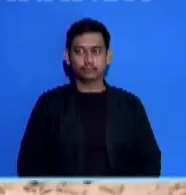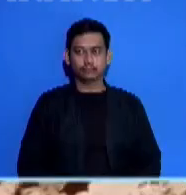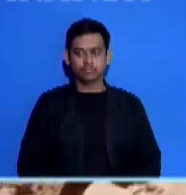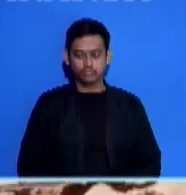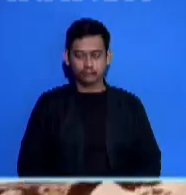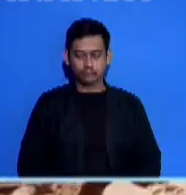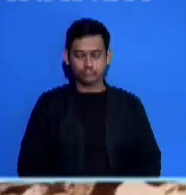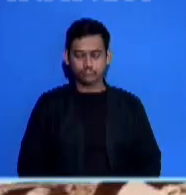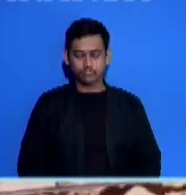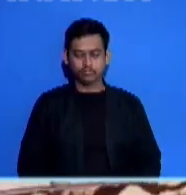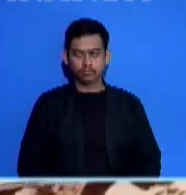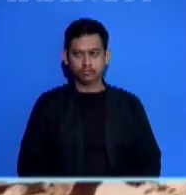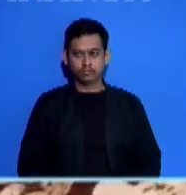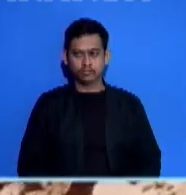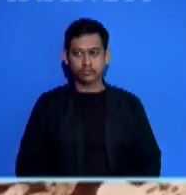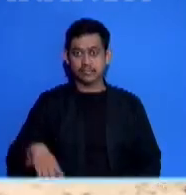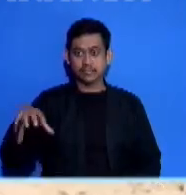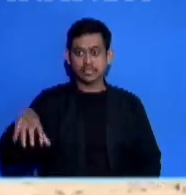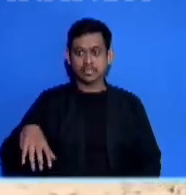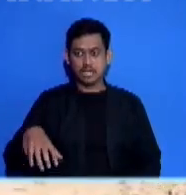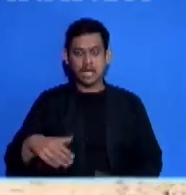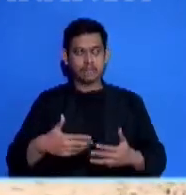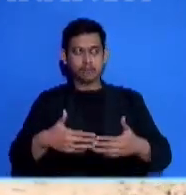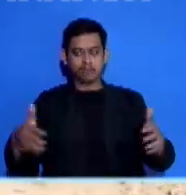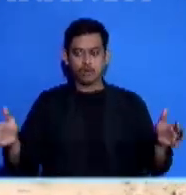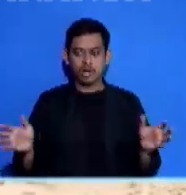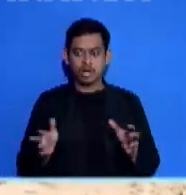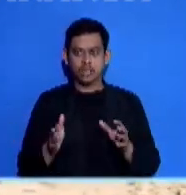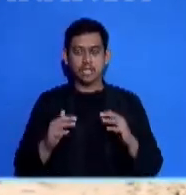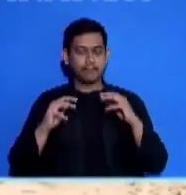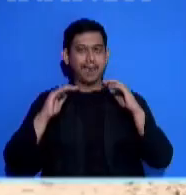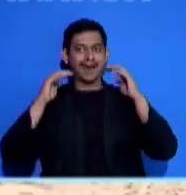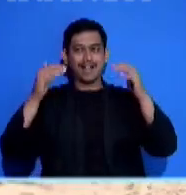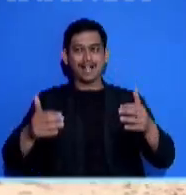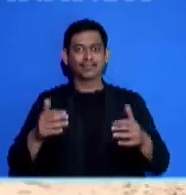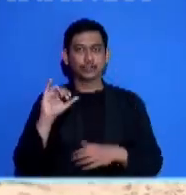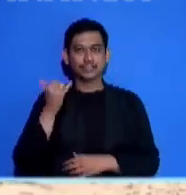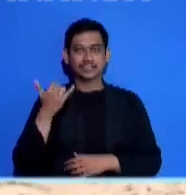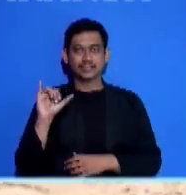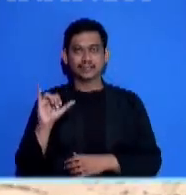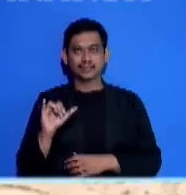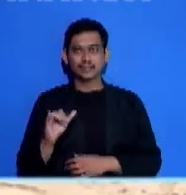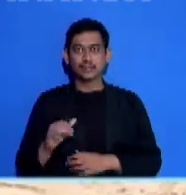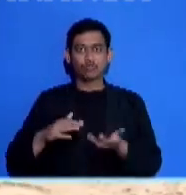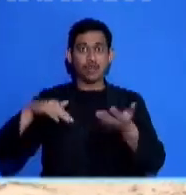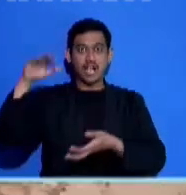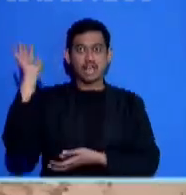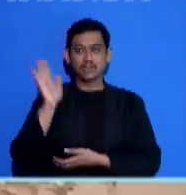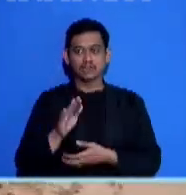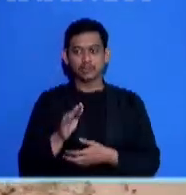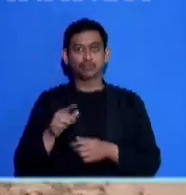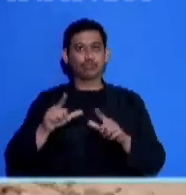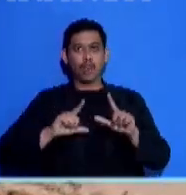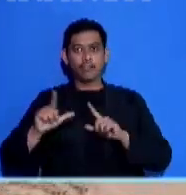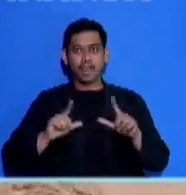Putri berlangsung di lapangan voli pasir Kompleks stadiun Mandala kerid Yogyakarta Caber voli pasir Pekan Olahraga pelajar